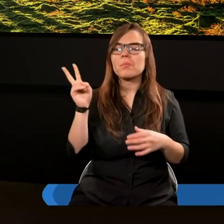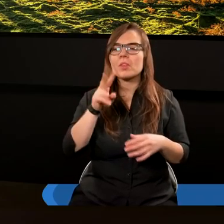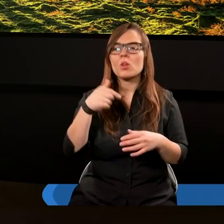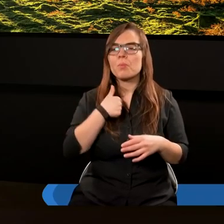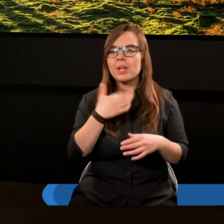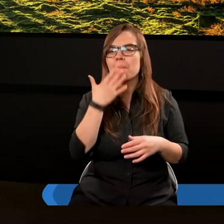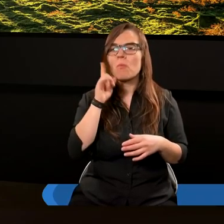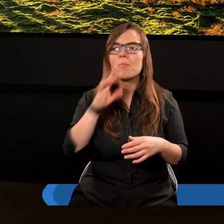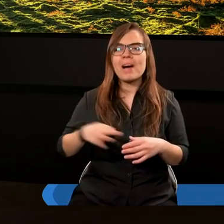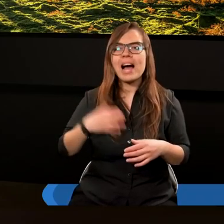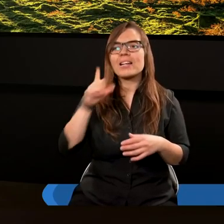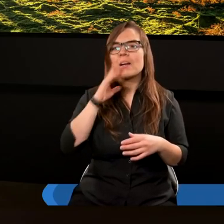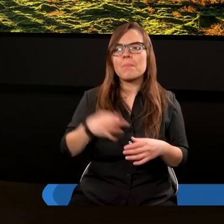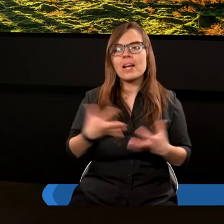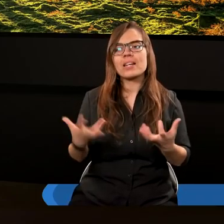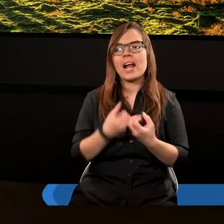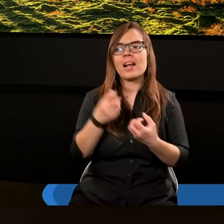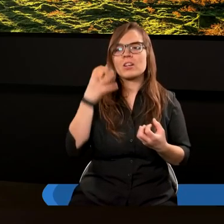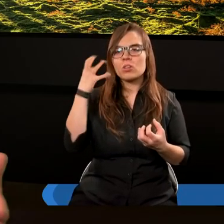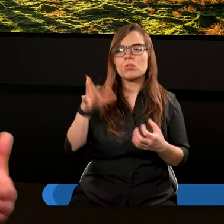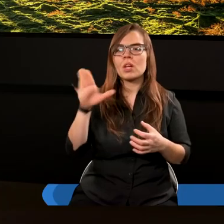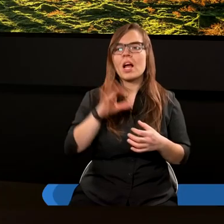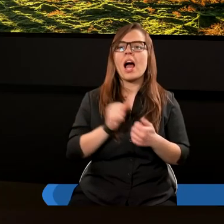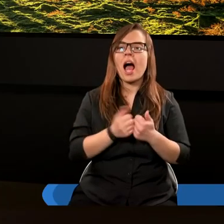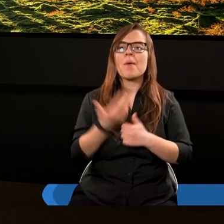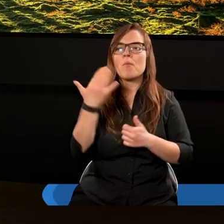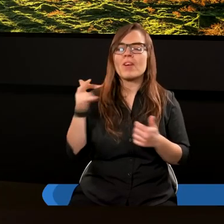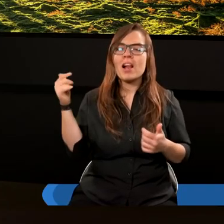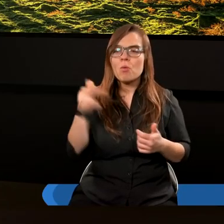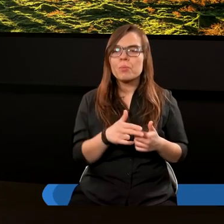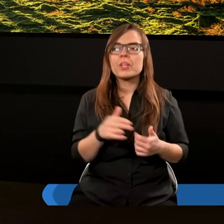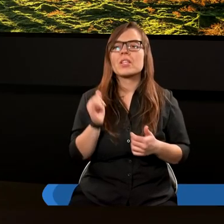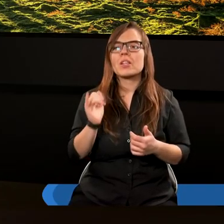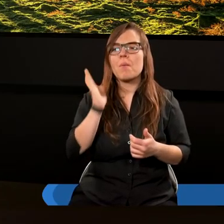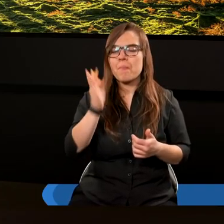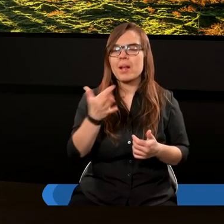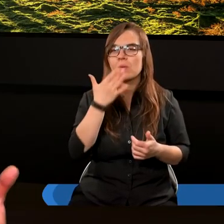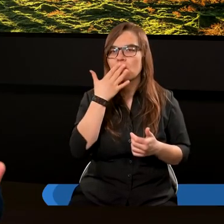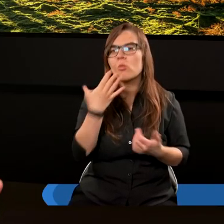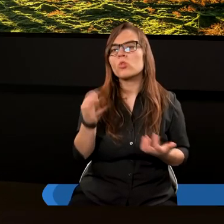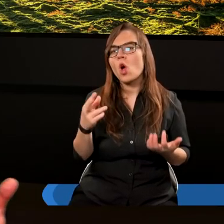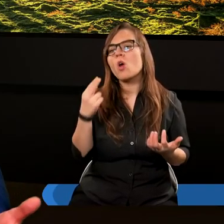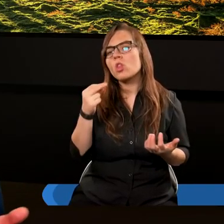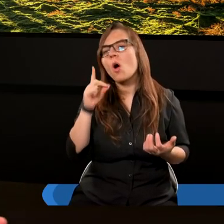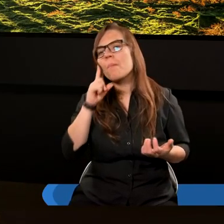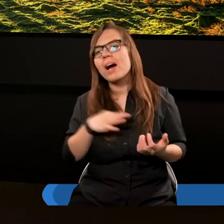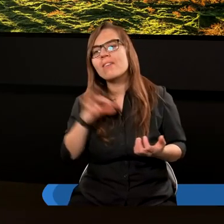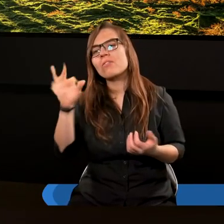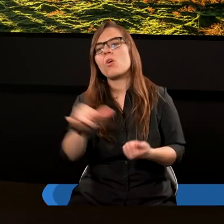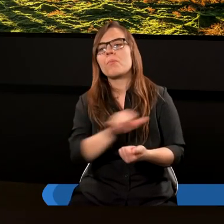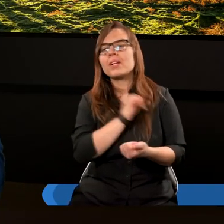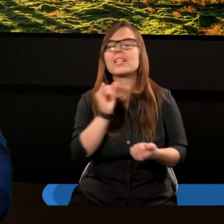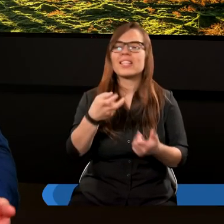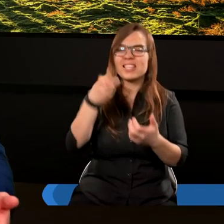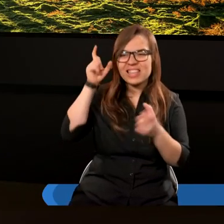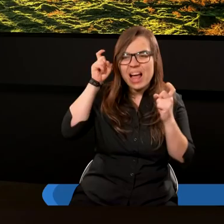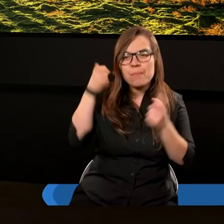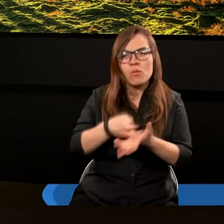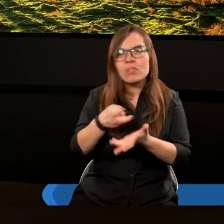kto do mnie mówi Panie, Panie, wejdzie do Królestwa Bożego, bo wielu przyjdzie i będą mówić No, Panie, w Twoim imieniu no i demony